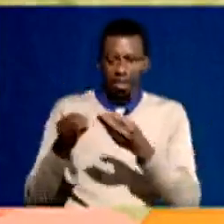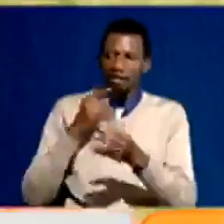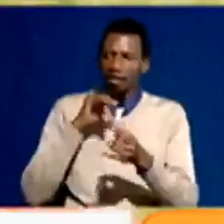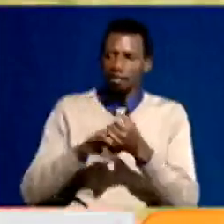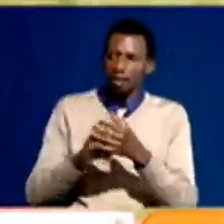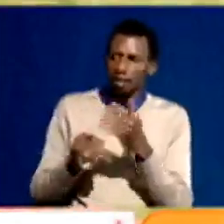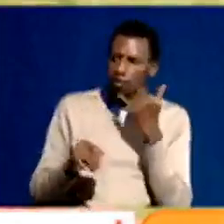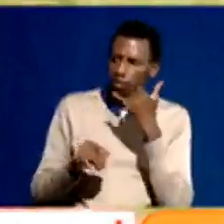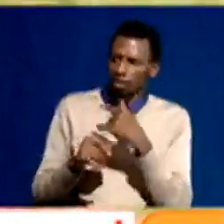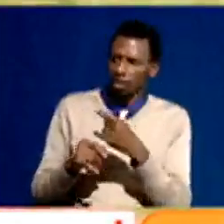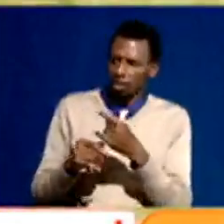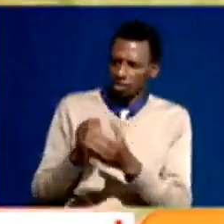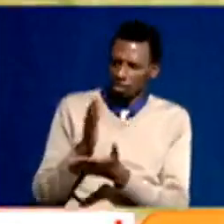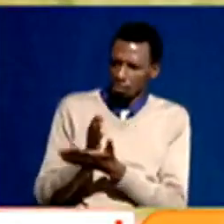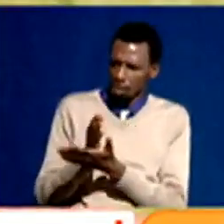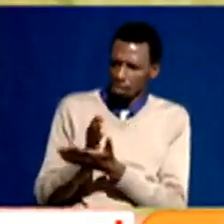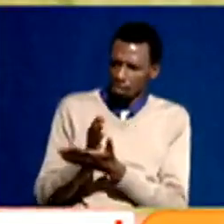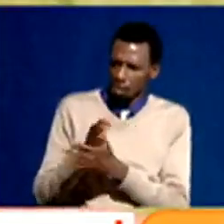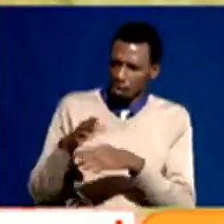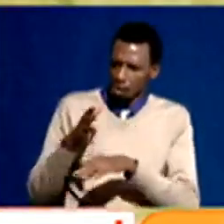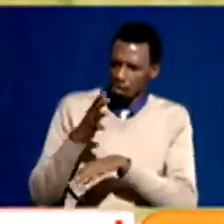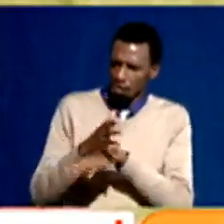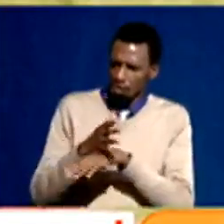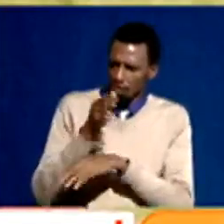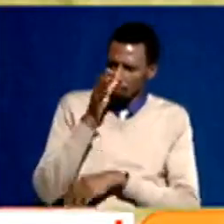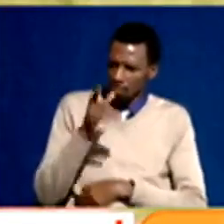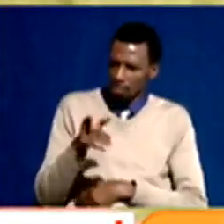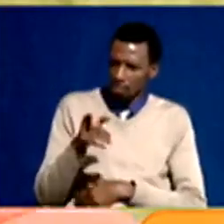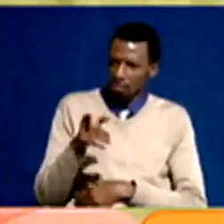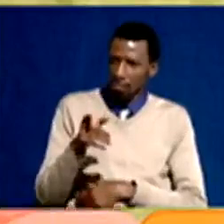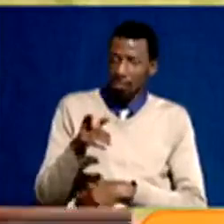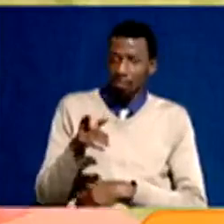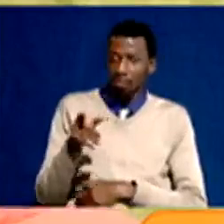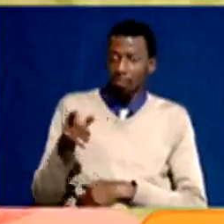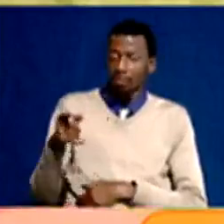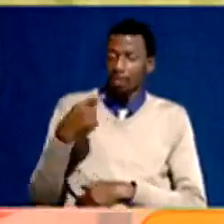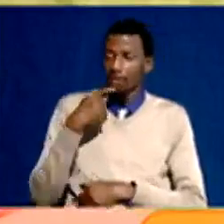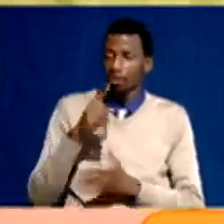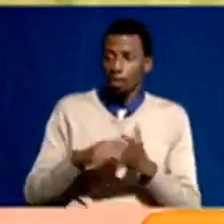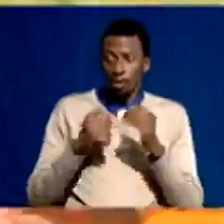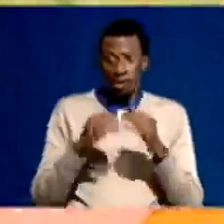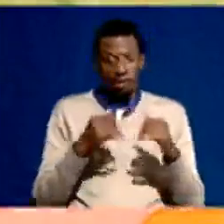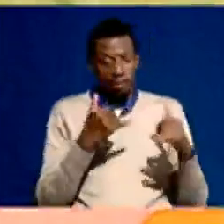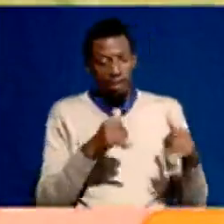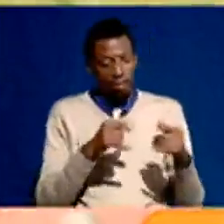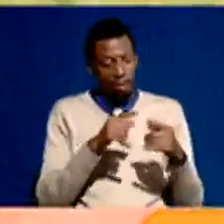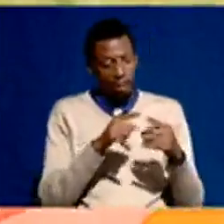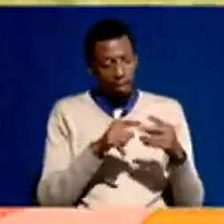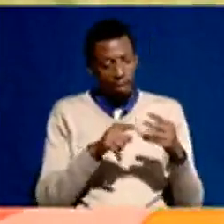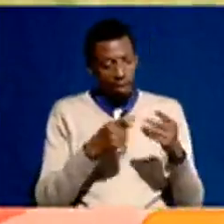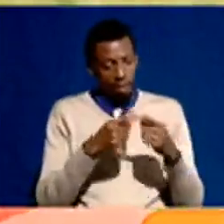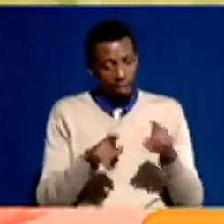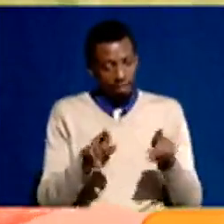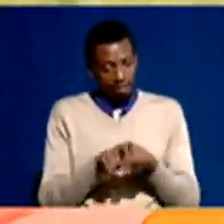ibu confirm mi message ni ukweli ama ni uongo. Saka niambia ungeambiwa chesa hivi na hivi, but fenye umeandikiwa